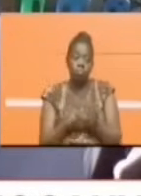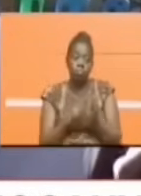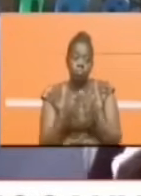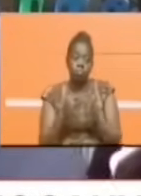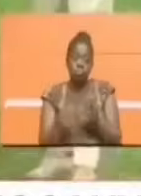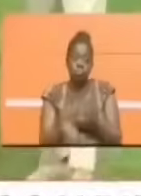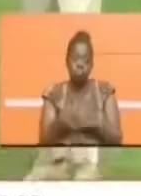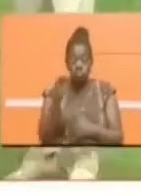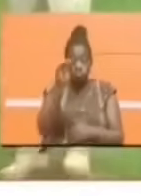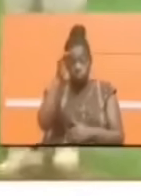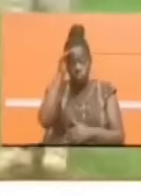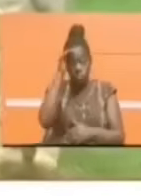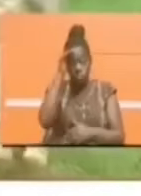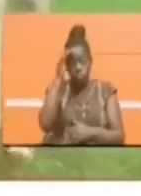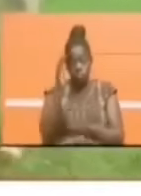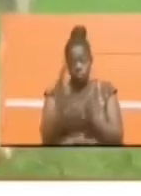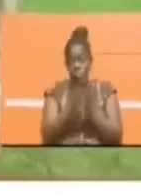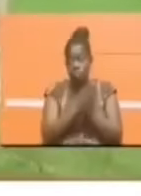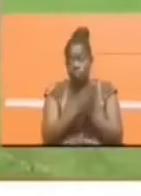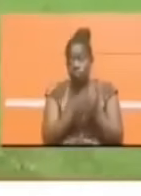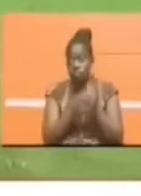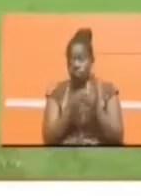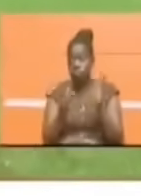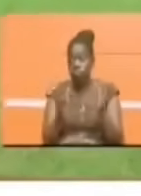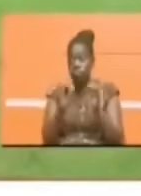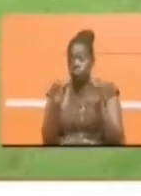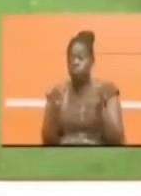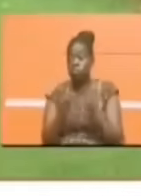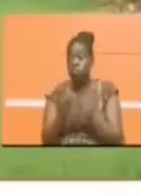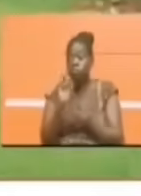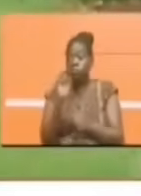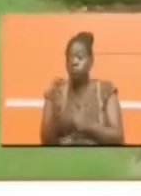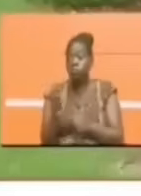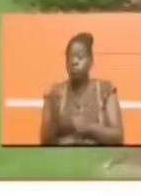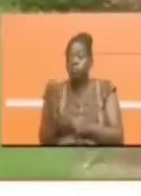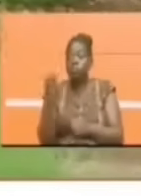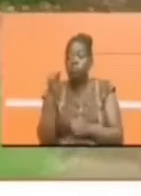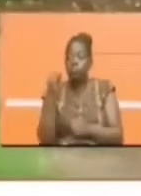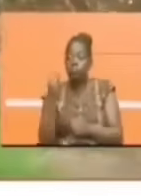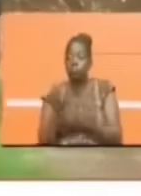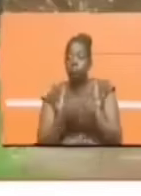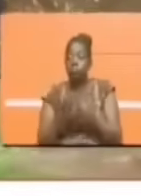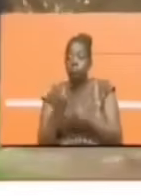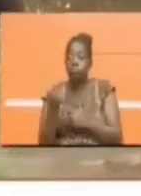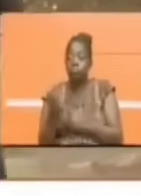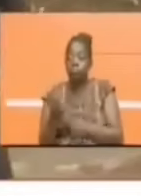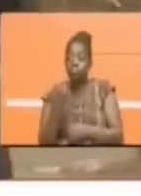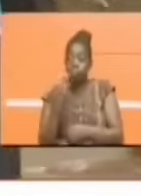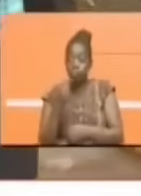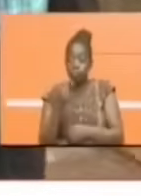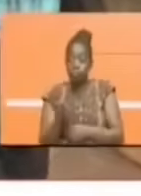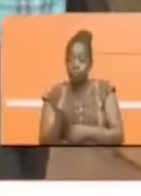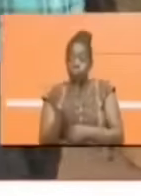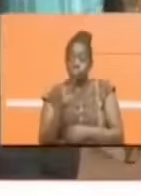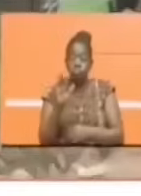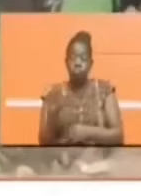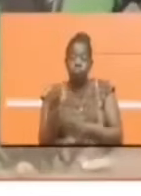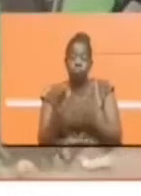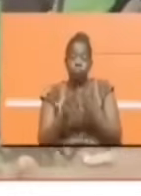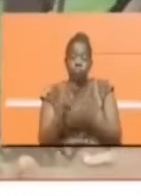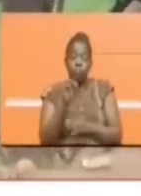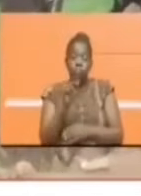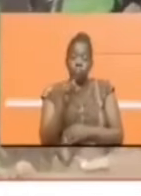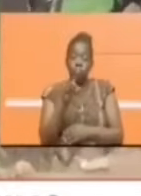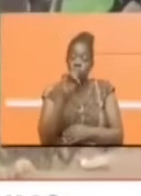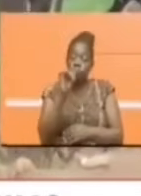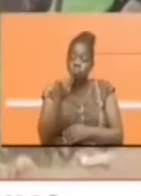equipment za poliisi emboozi netwajulako kataliko nfunga 8 omwezi oguwedde kateeka yagamba nti waliedde mu maka agende gye